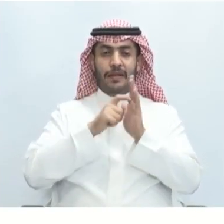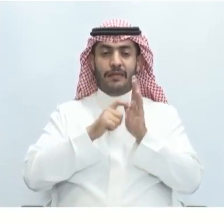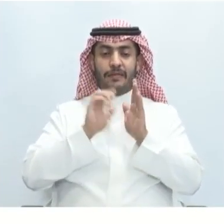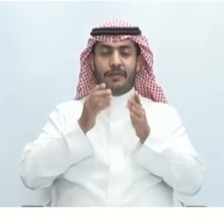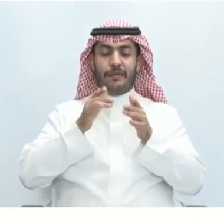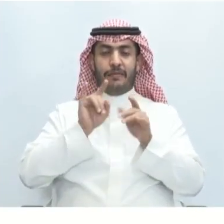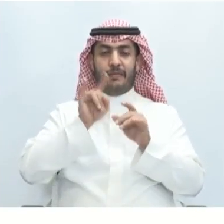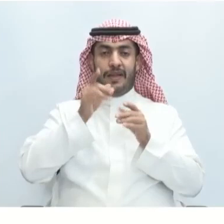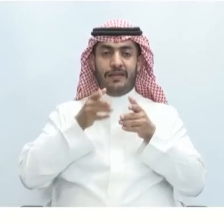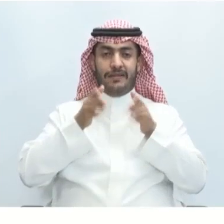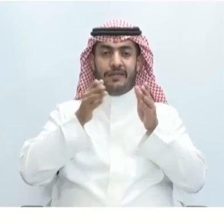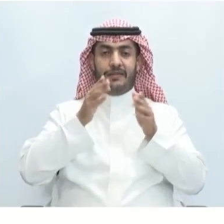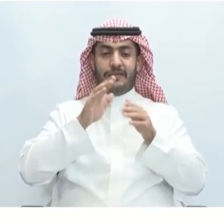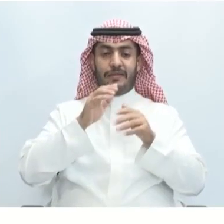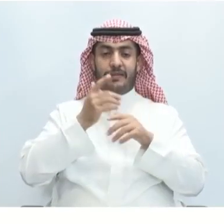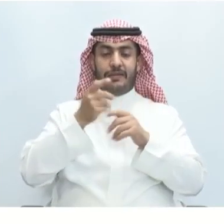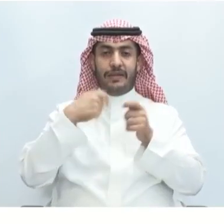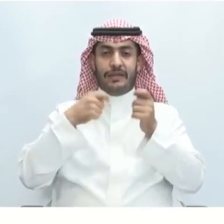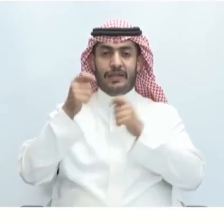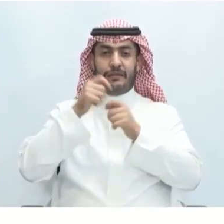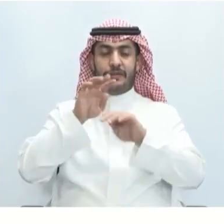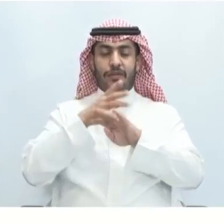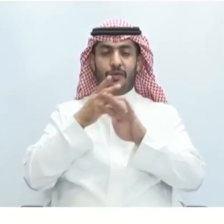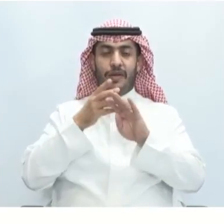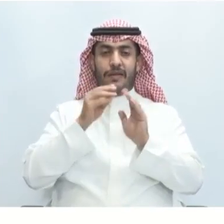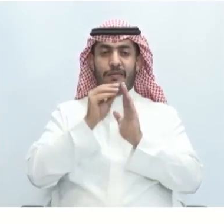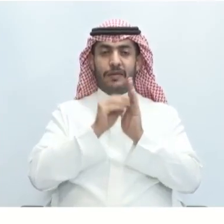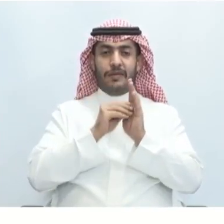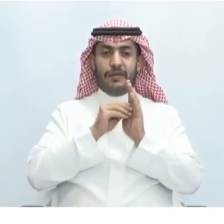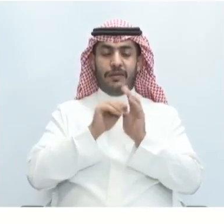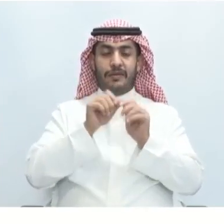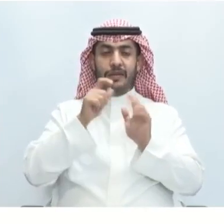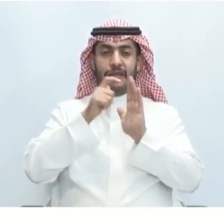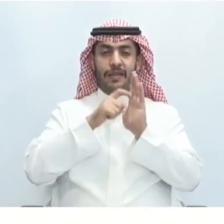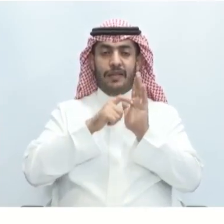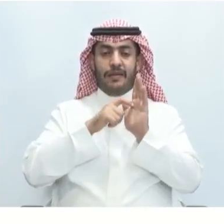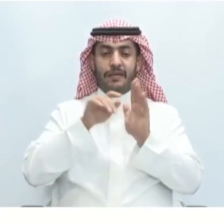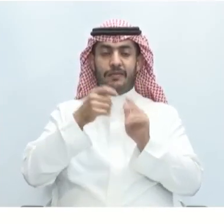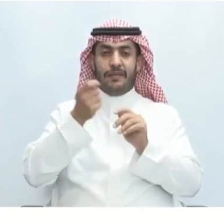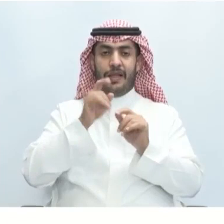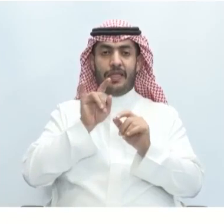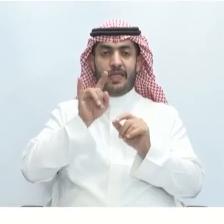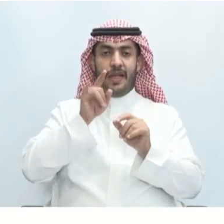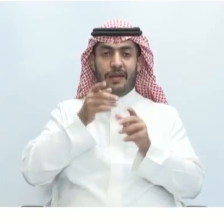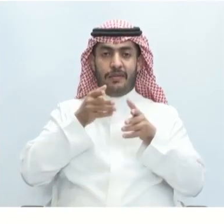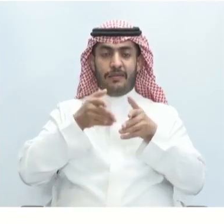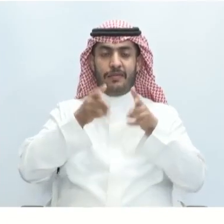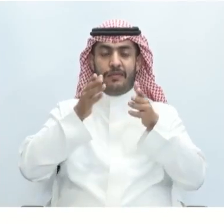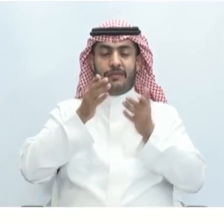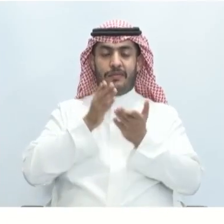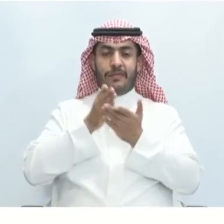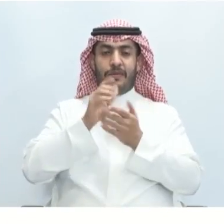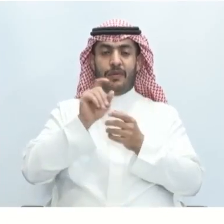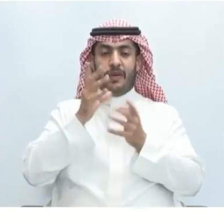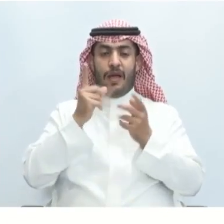المسارات الطائرات بشكل يدوي تقوم بتصميم جدول للبيانات وتقوم بتنظيم هذه الطائرات غير القيم الى